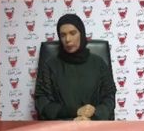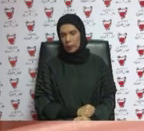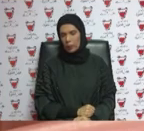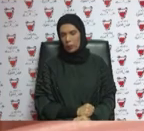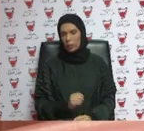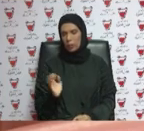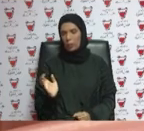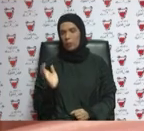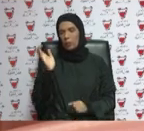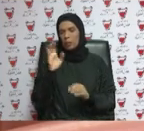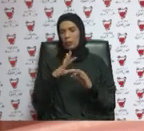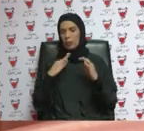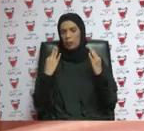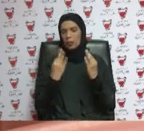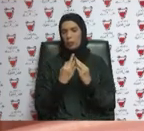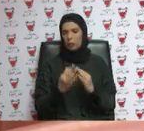التأمينات الاجتماعية